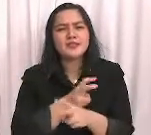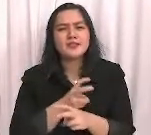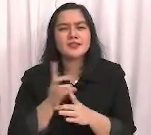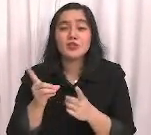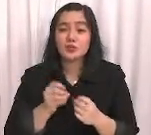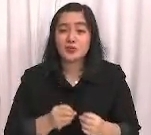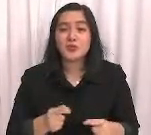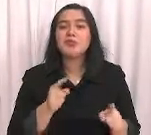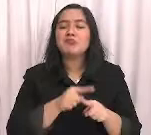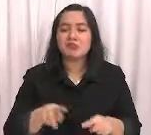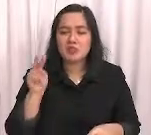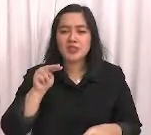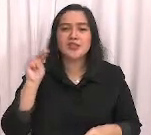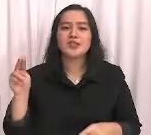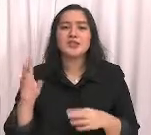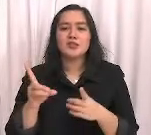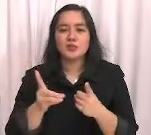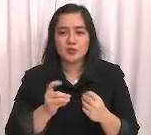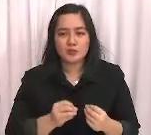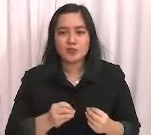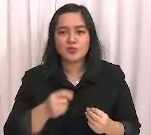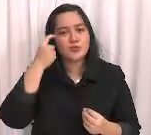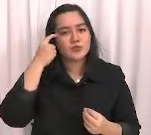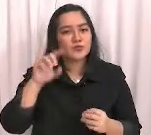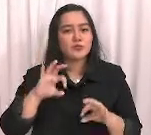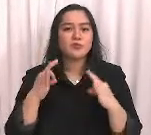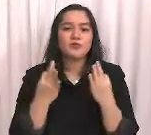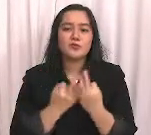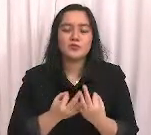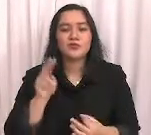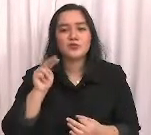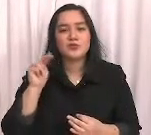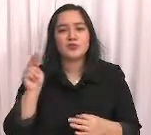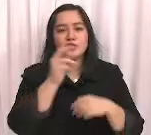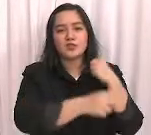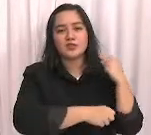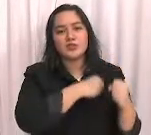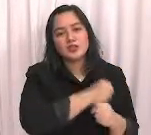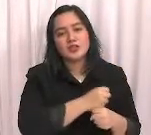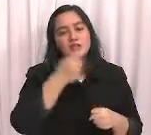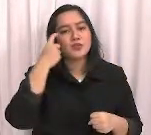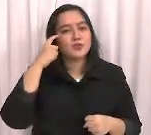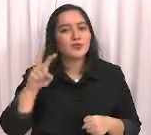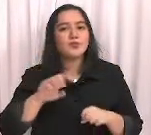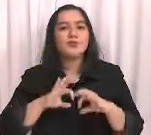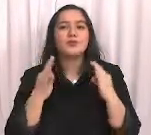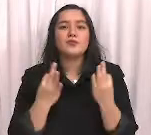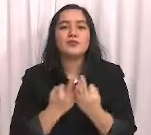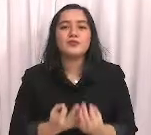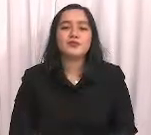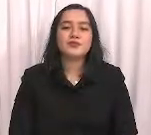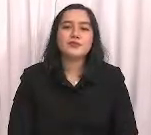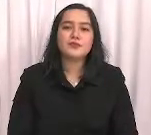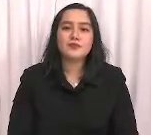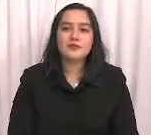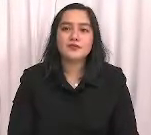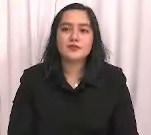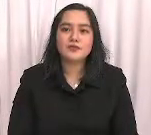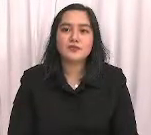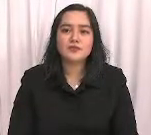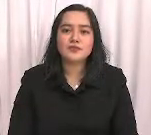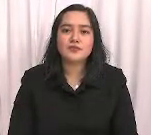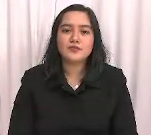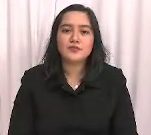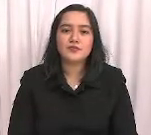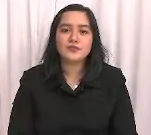Yun! Alang-alang sa family. Amen. We need to sacrifice for the sake of our family. You see? Pero magandang marinig yan ng